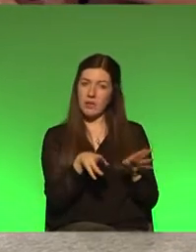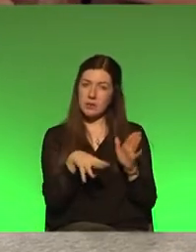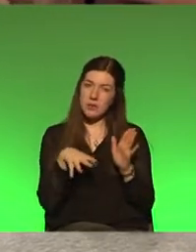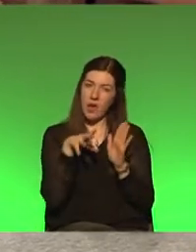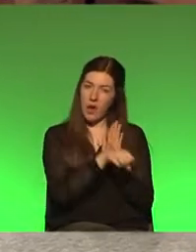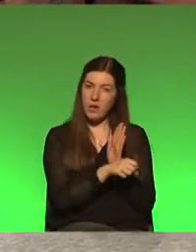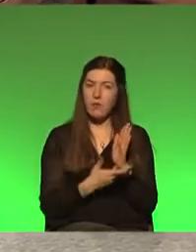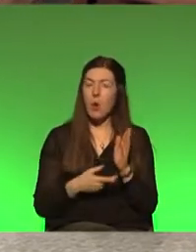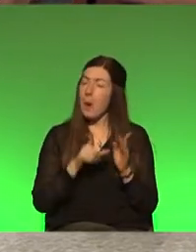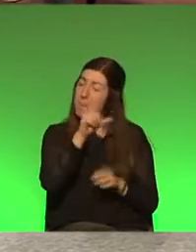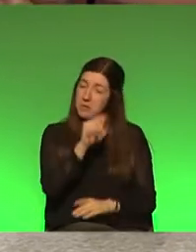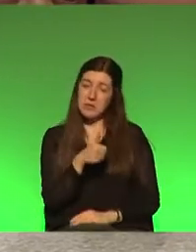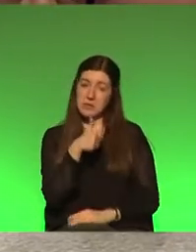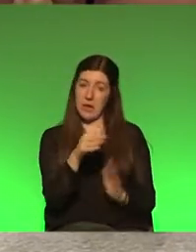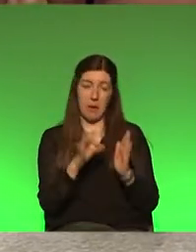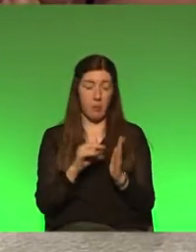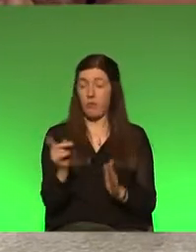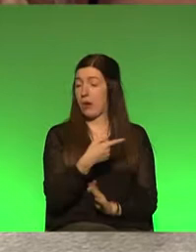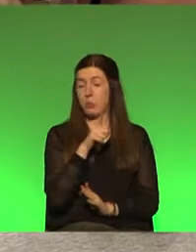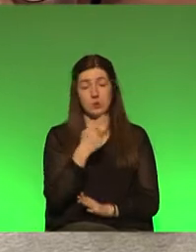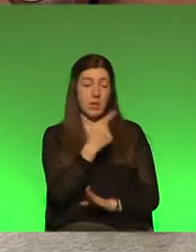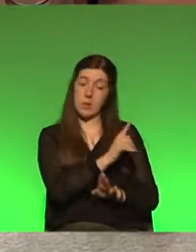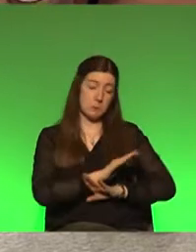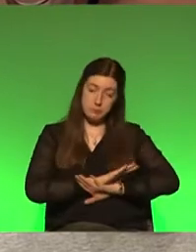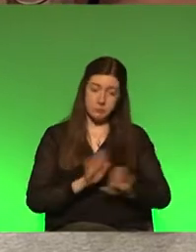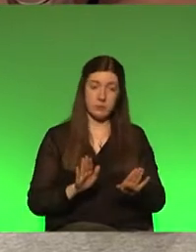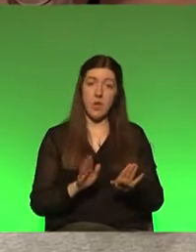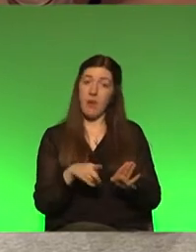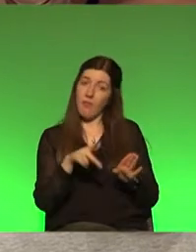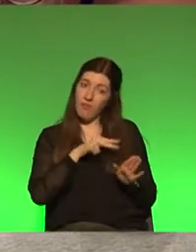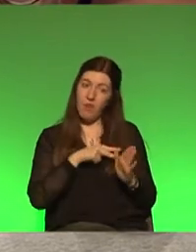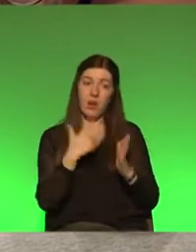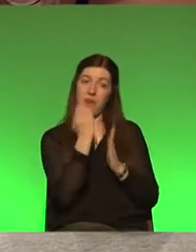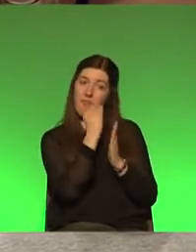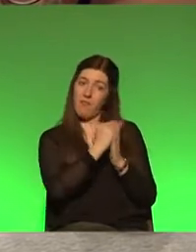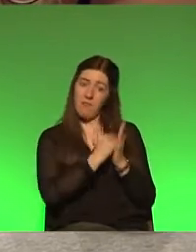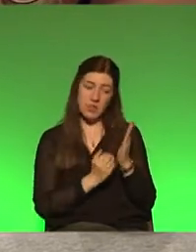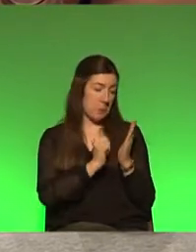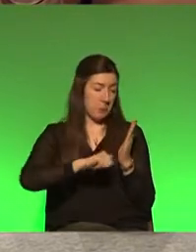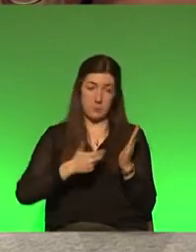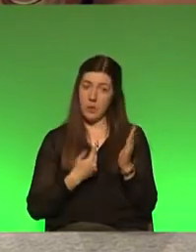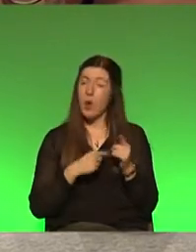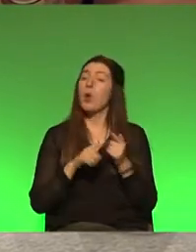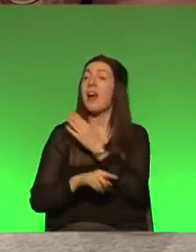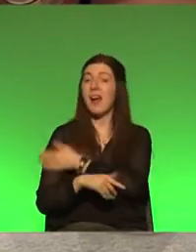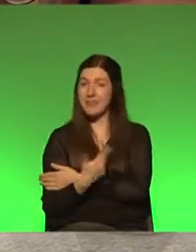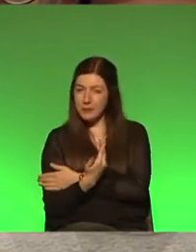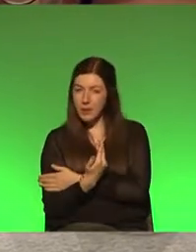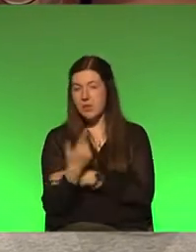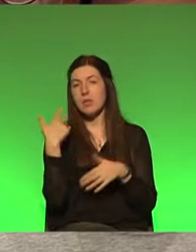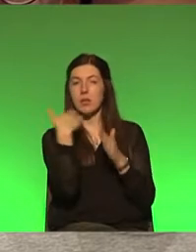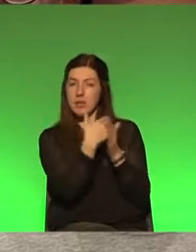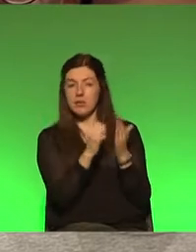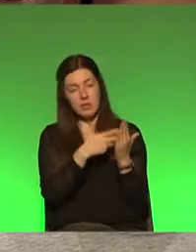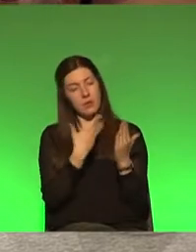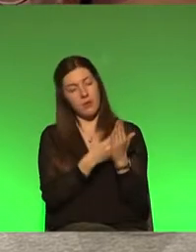gibt mindestens einen Punkt, wo wir Grüne ganz klar sagen, das ist sogar verfassungswidrig. Und andererseits ist es so, wenn man sich diesen